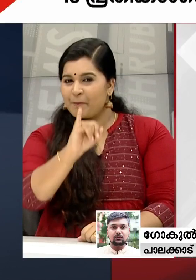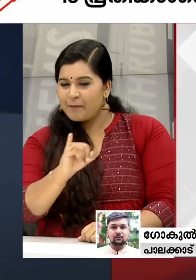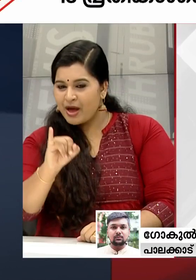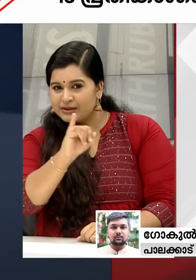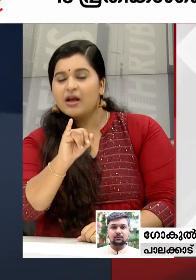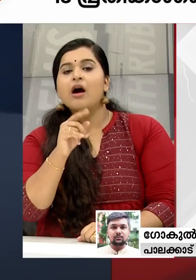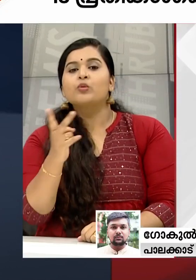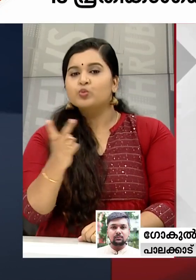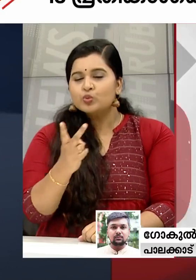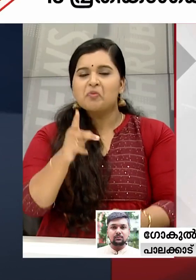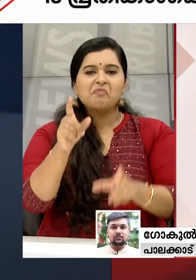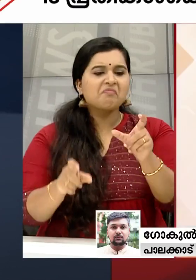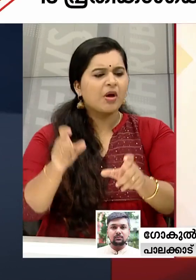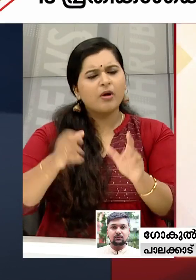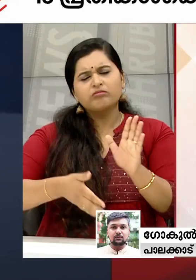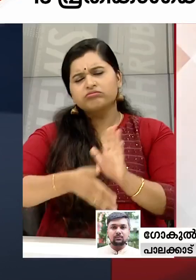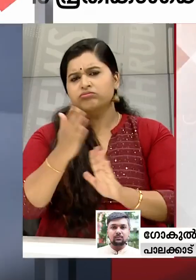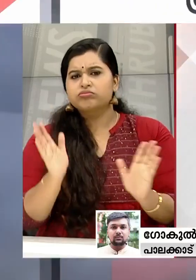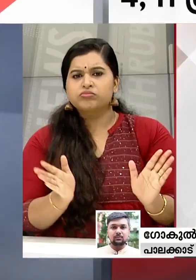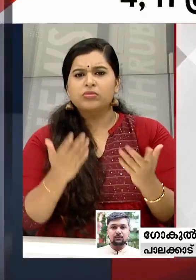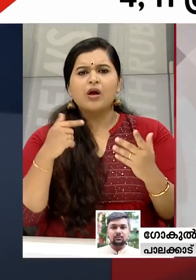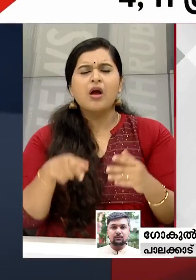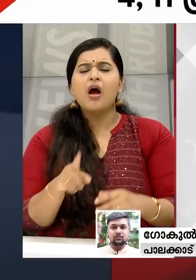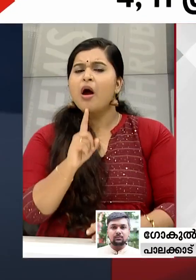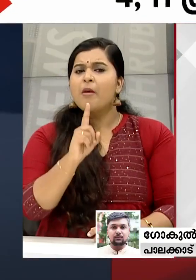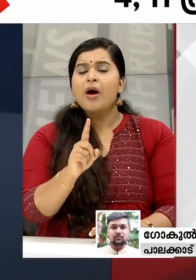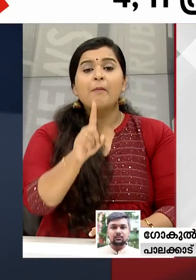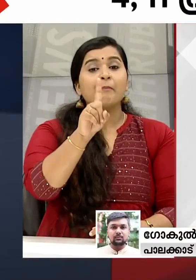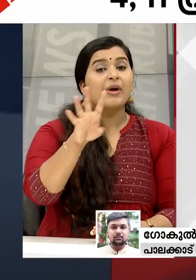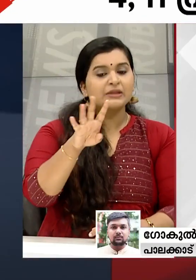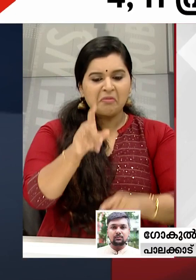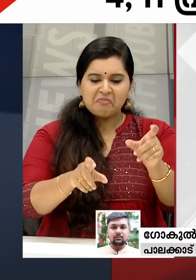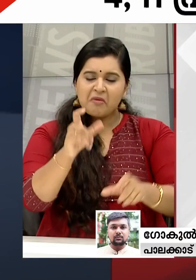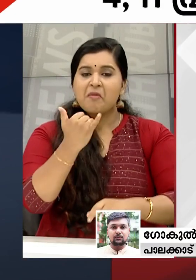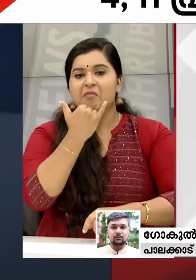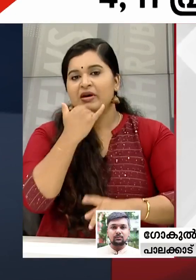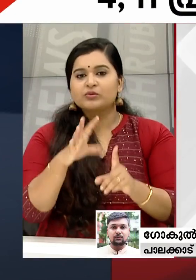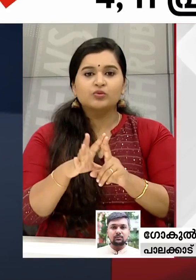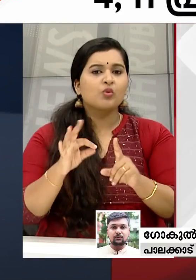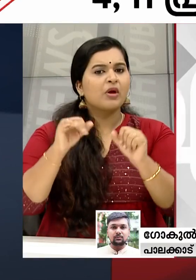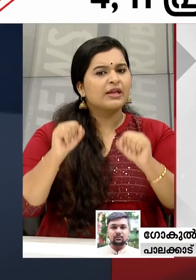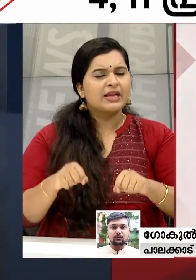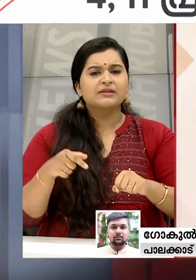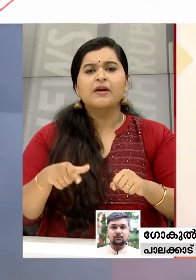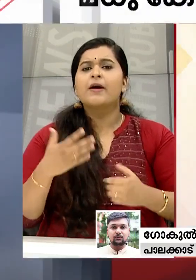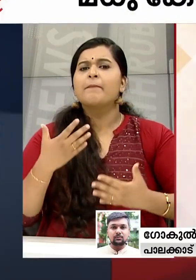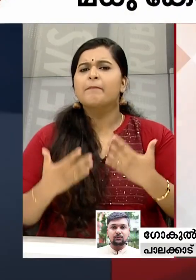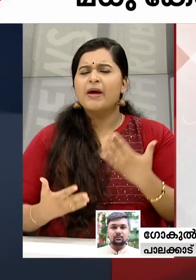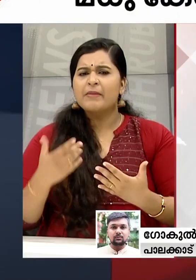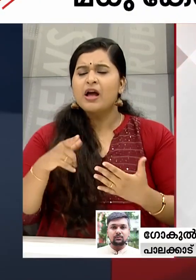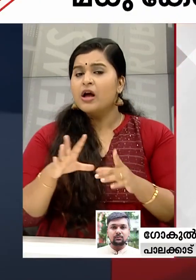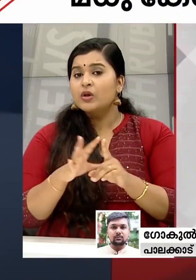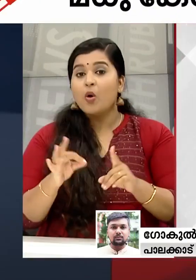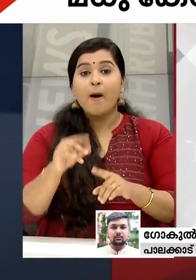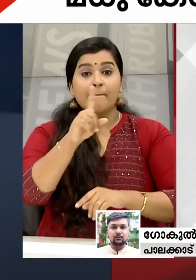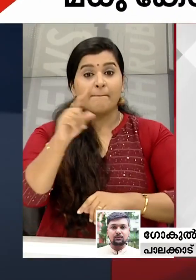എന്നുള്ളത് വിധിക്കുക. പരമാവധി ശിക്ഷ തന്നെ നൽകണമെന്ന് ആണ് പ്രോസിക്യൂഷന്റെ വാദം. പരമാവധി ശിക്ഷ ഈ കേസിൽ നൽകാൻ കഴിയുന്നത്